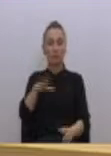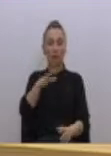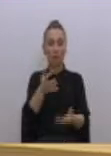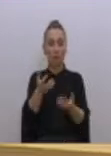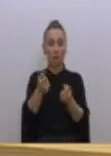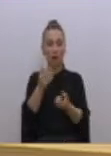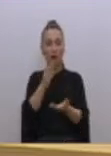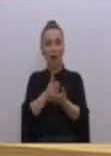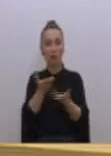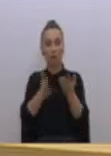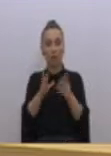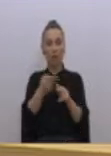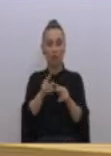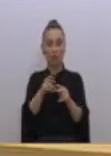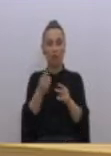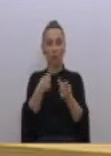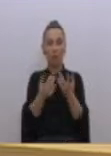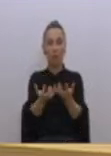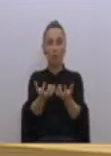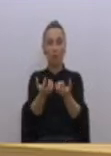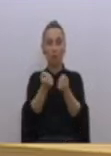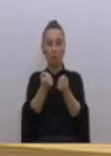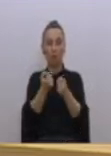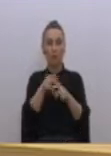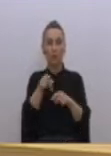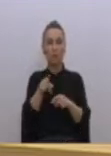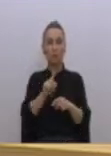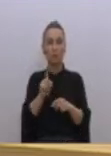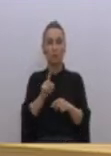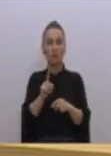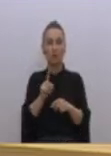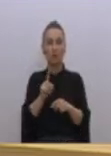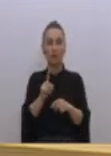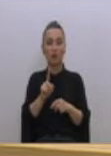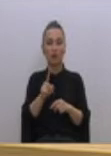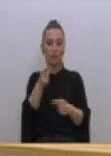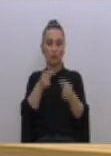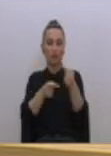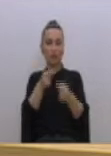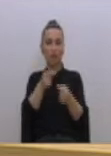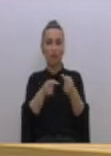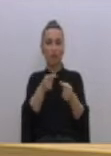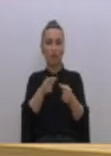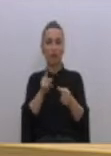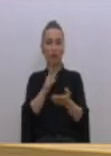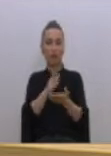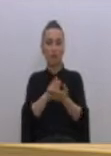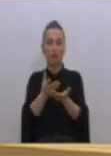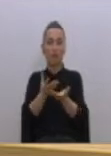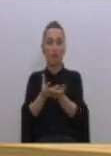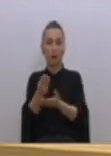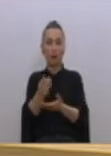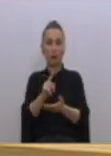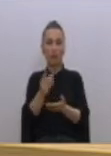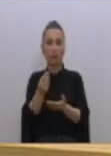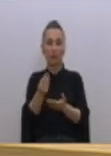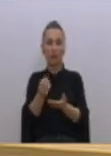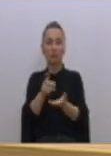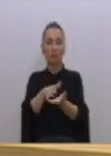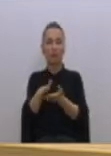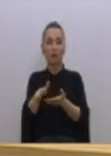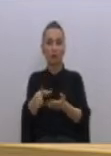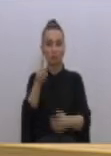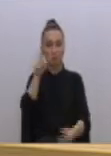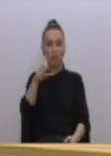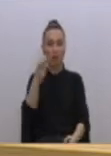aris tu ara es dabrunebuli tanxa ekvivalenti imis ra საარბიტრაჟო დავაში რაც გადაიხადა და რა თანხების დაიხარჯა ბატონ